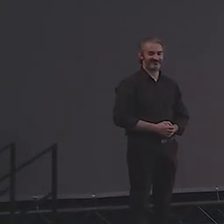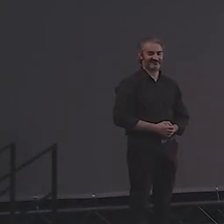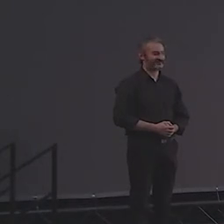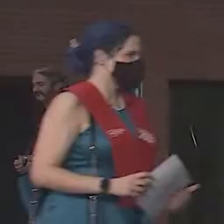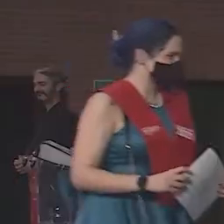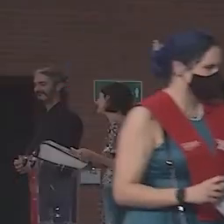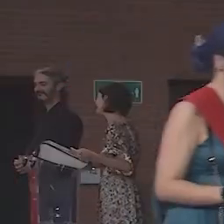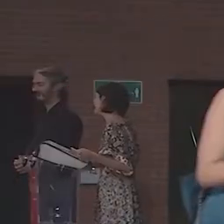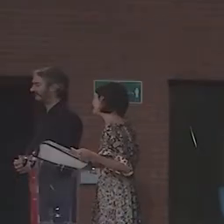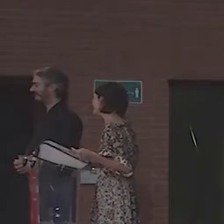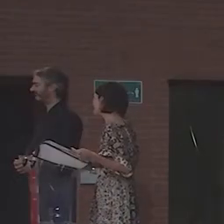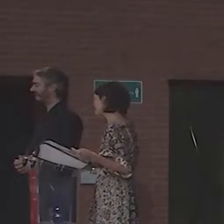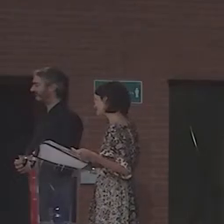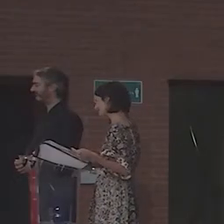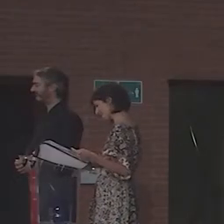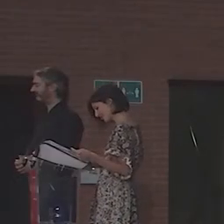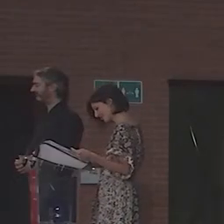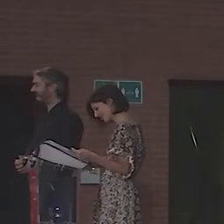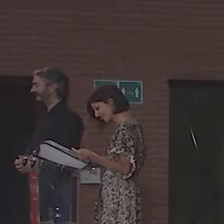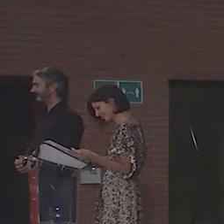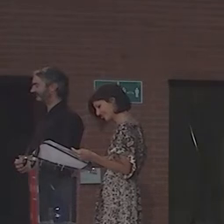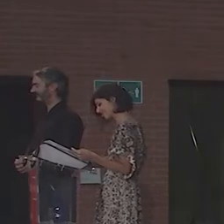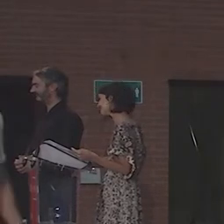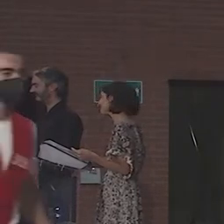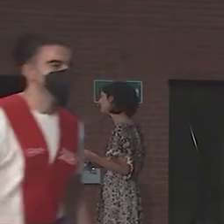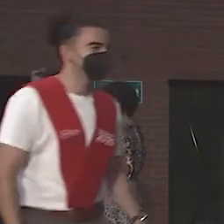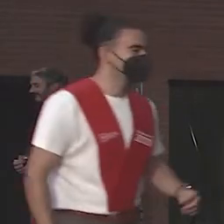La Joana Pena Tarradellas.